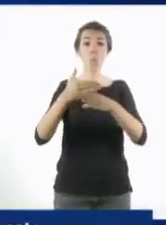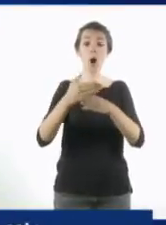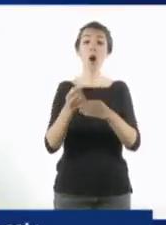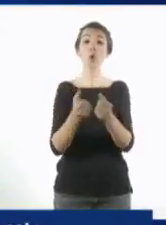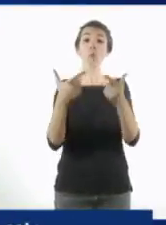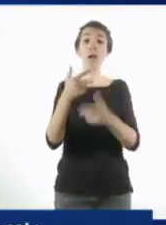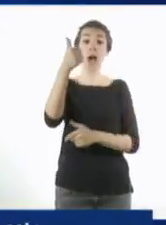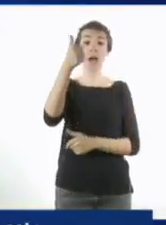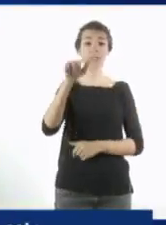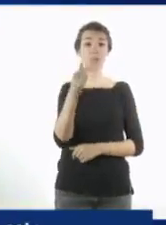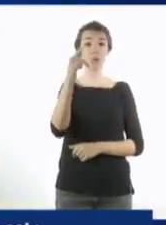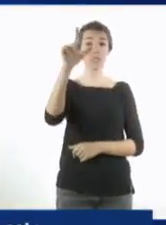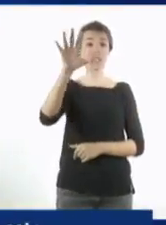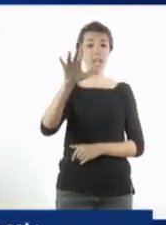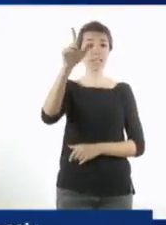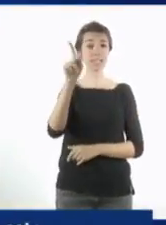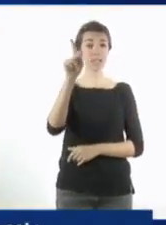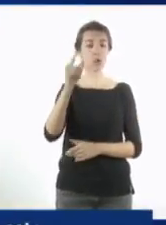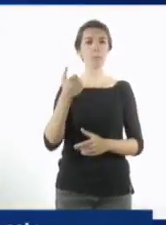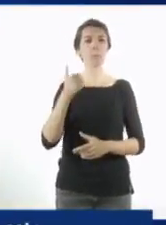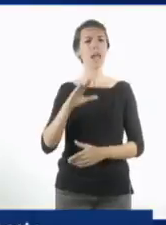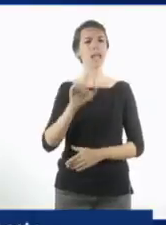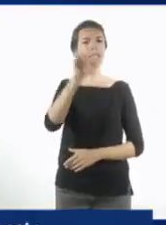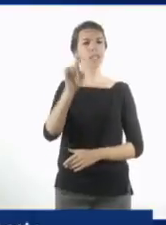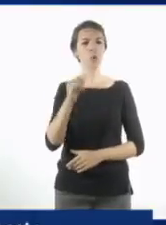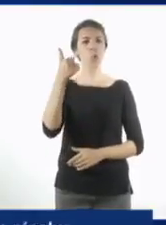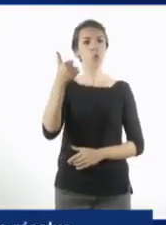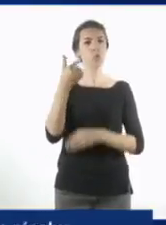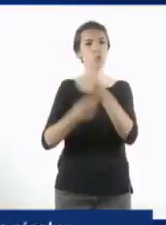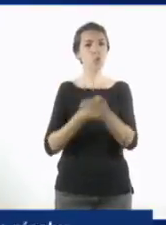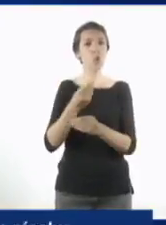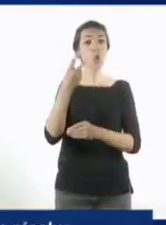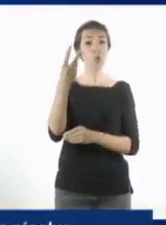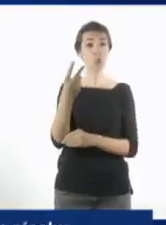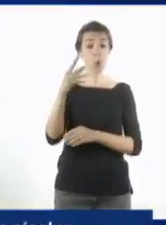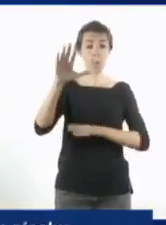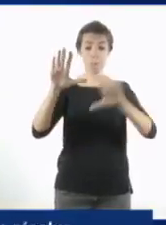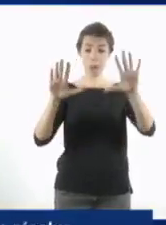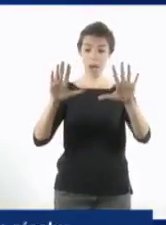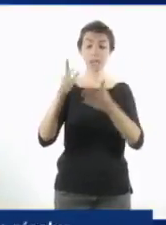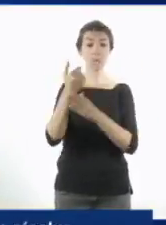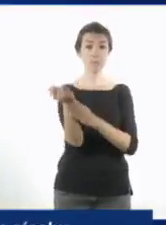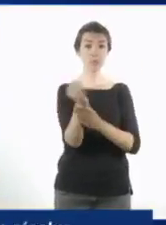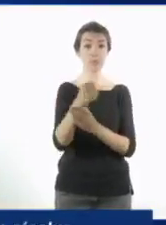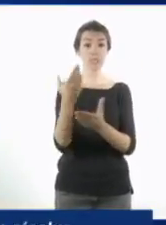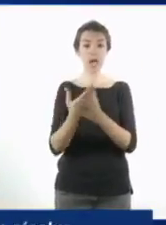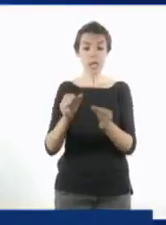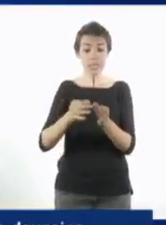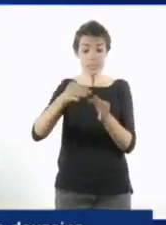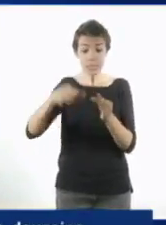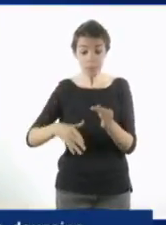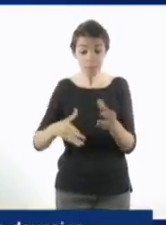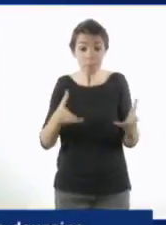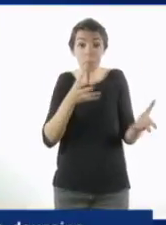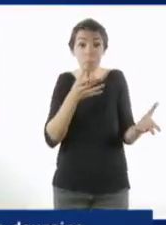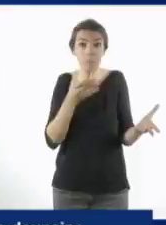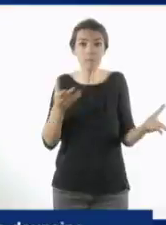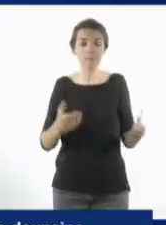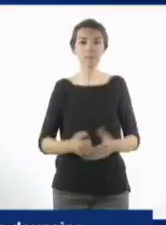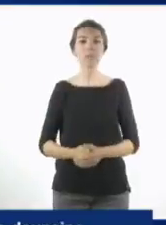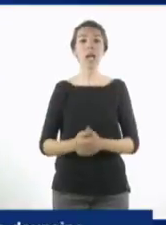pose, c'est est-ce qu'on l'a manipulée à une ou à deux mains ? Voilà une question qui n'est pas résolue. Le musée de